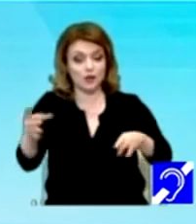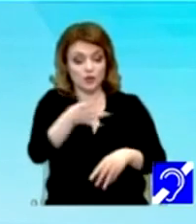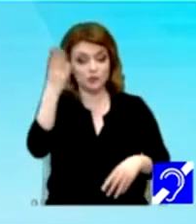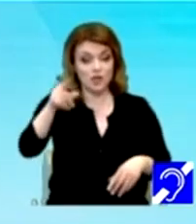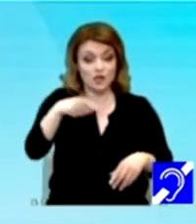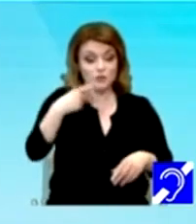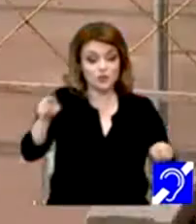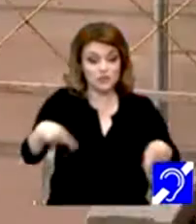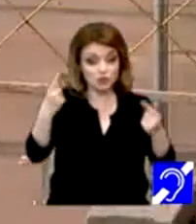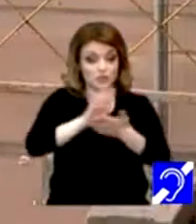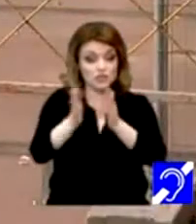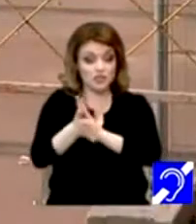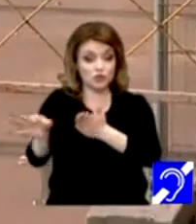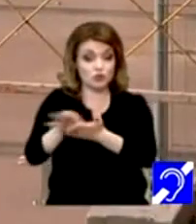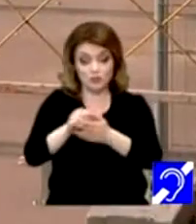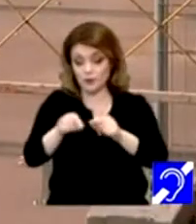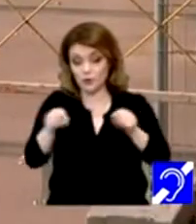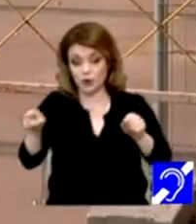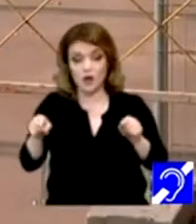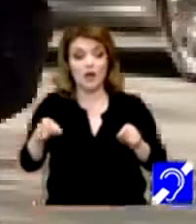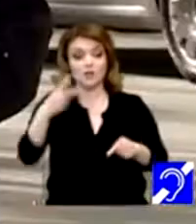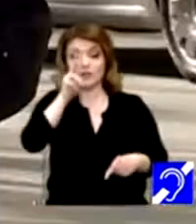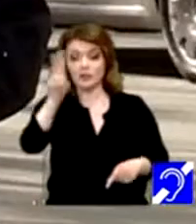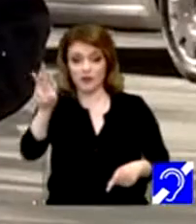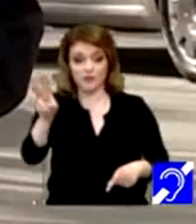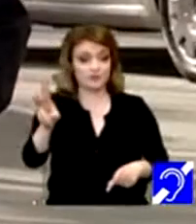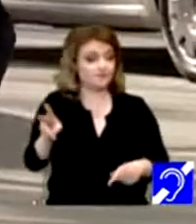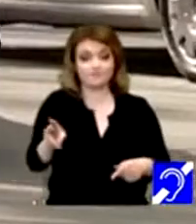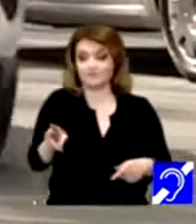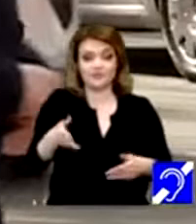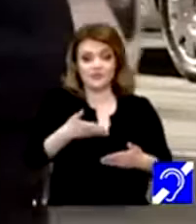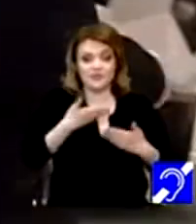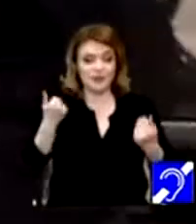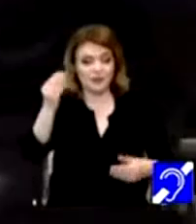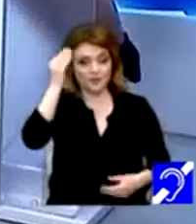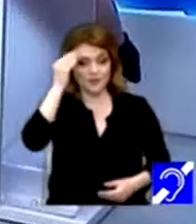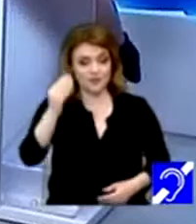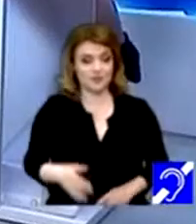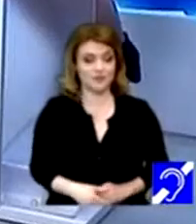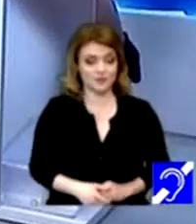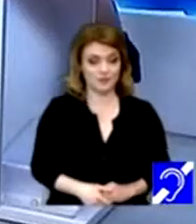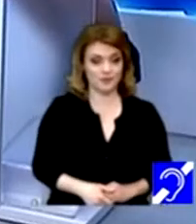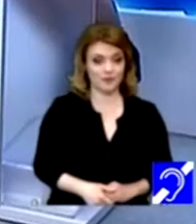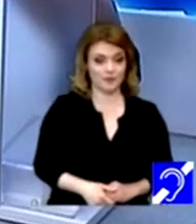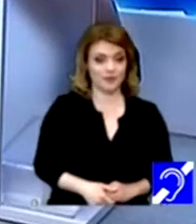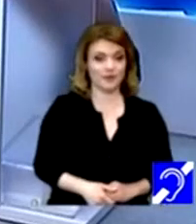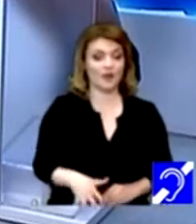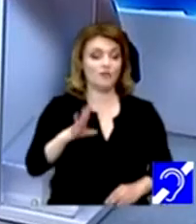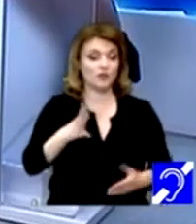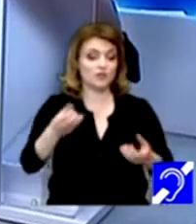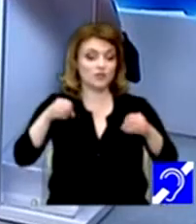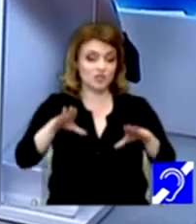că instituirea stării de urgență pentru o perioadă de 2 luni nu are argumentare logică. Este determinat în funcție